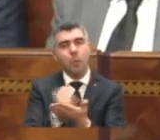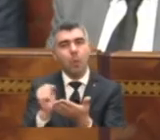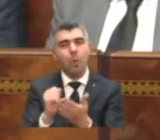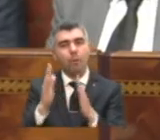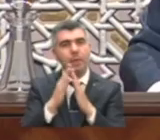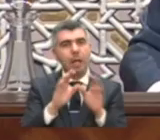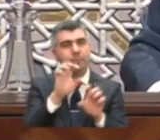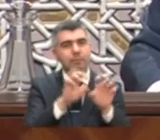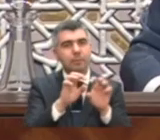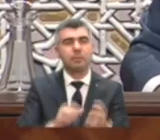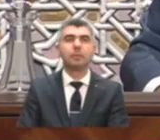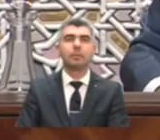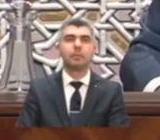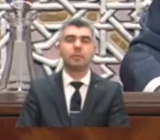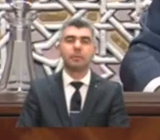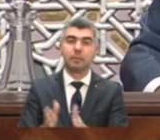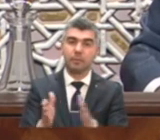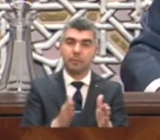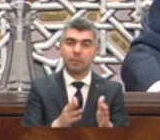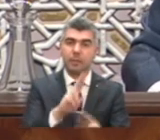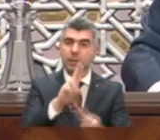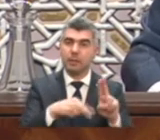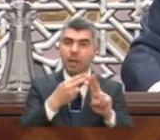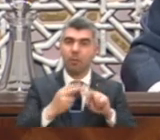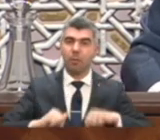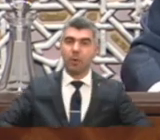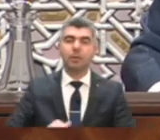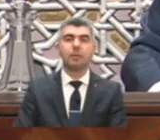الصفيح. تفضلوا السيدة الوزيرة.